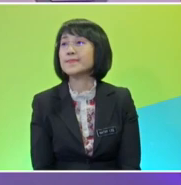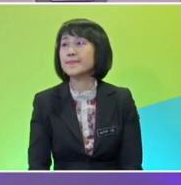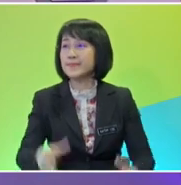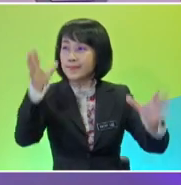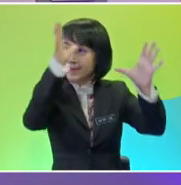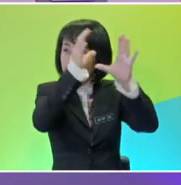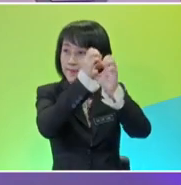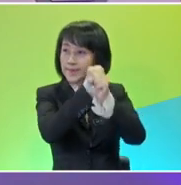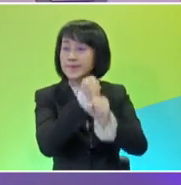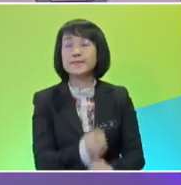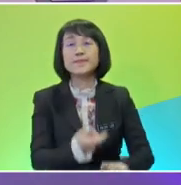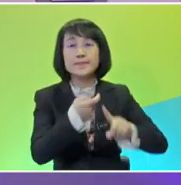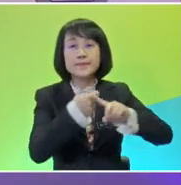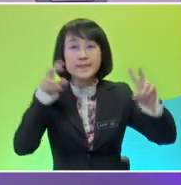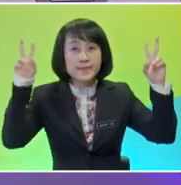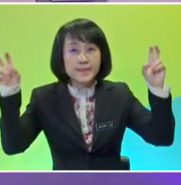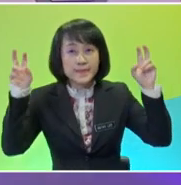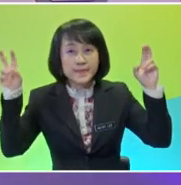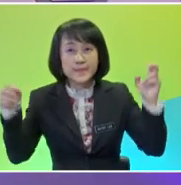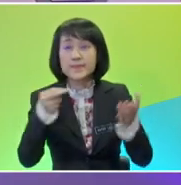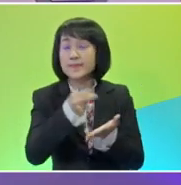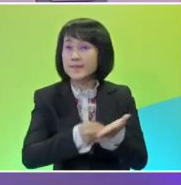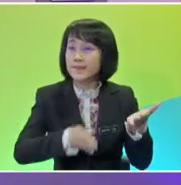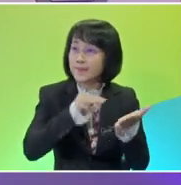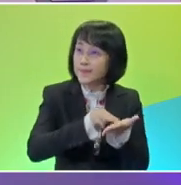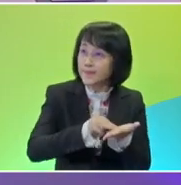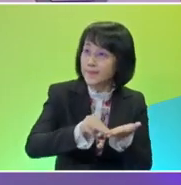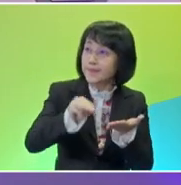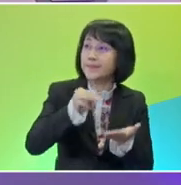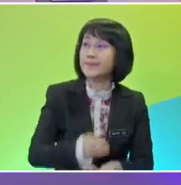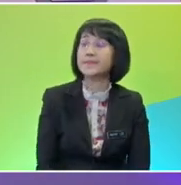daripada tajuk nilai murni ini jadi